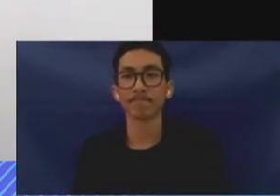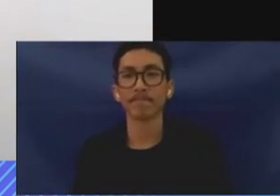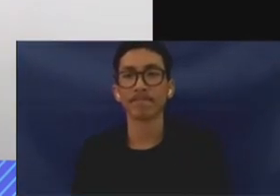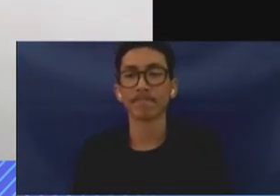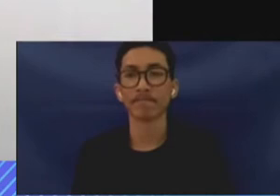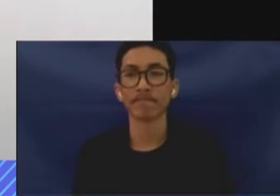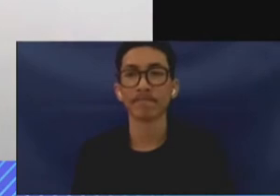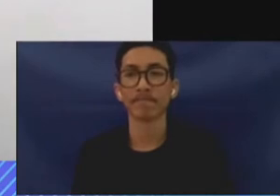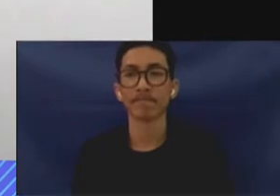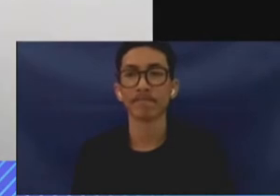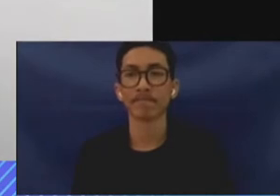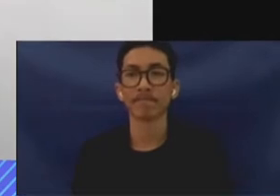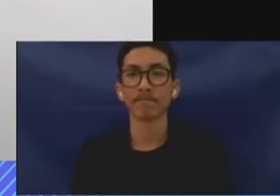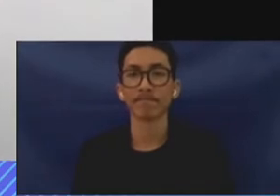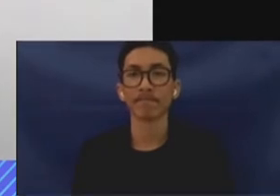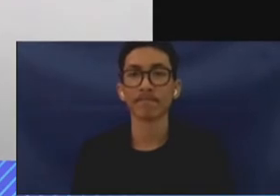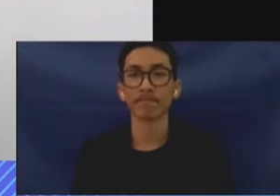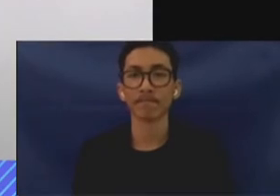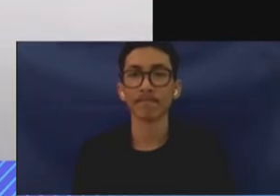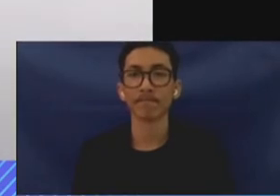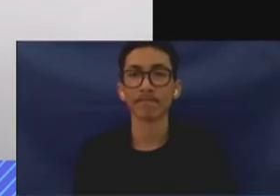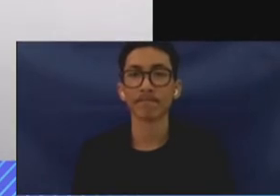oke.